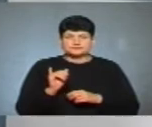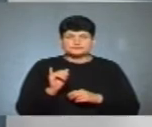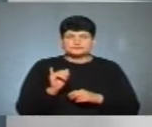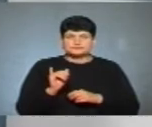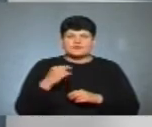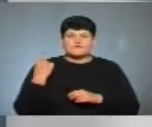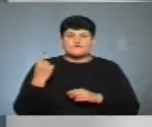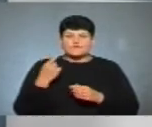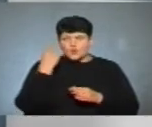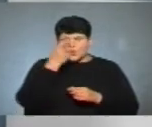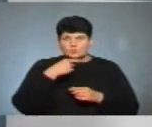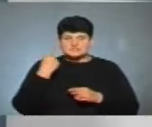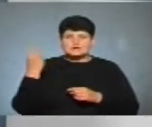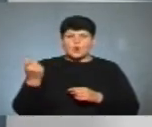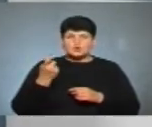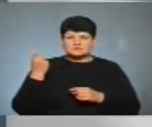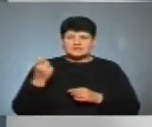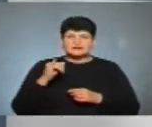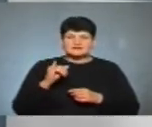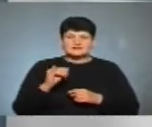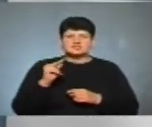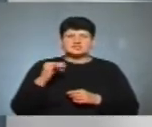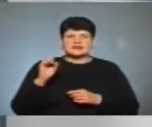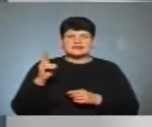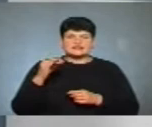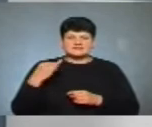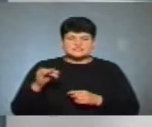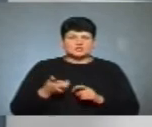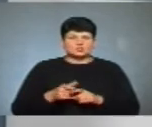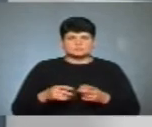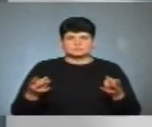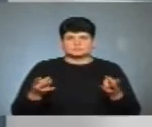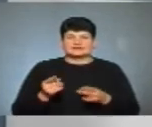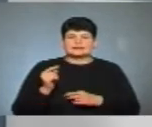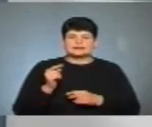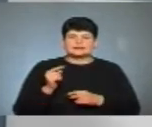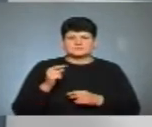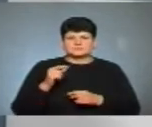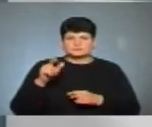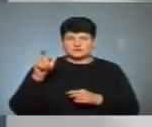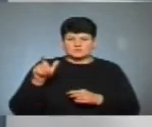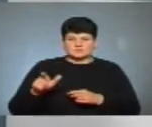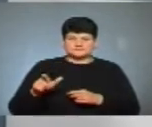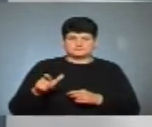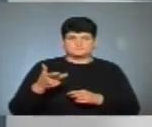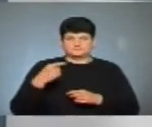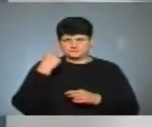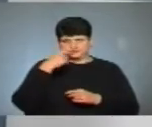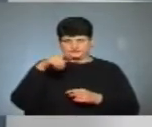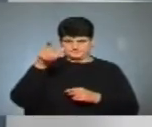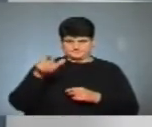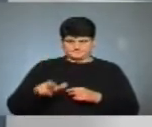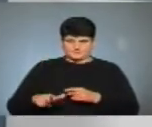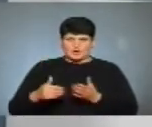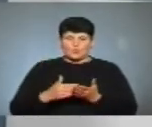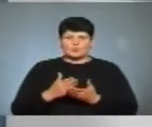в образі господарника Іван Чайківський дуже затребуваний тип, персонаж на